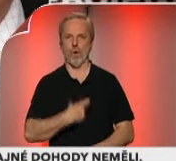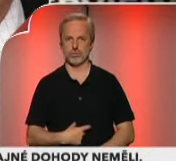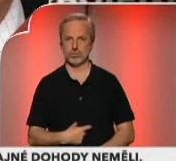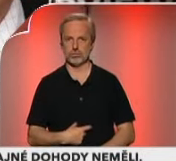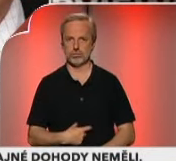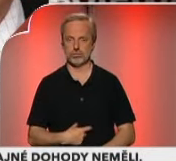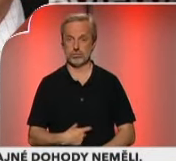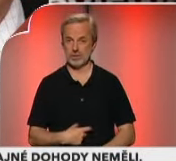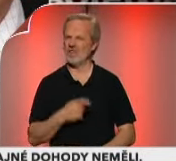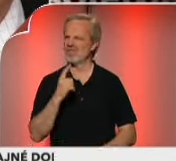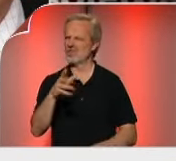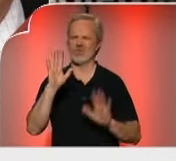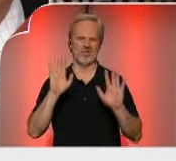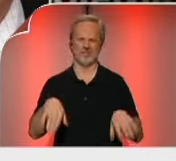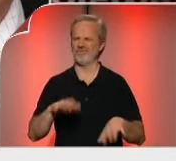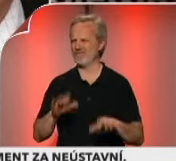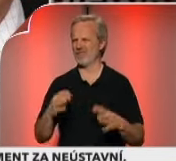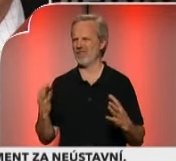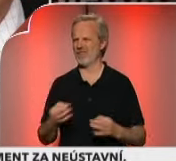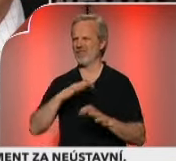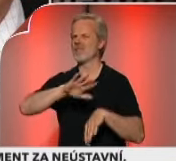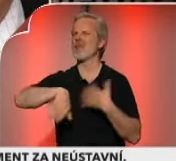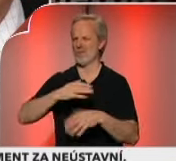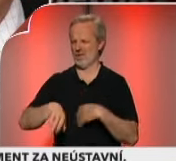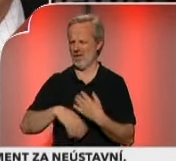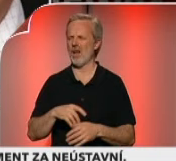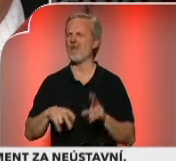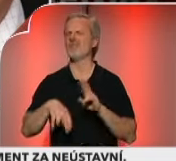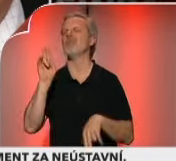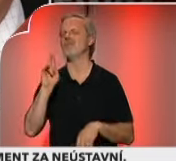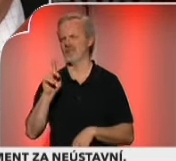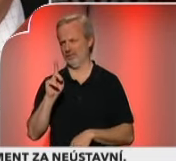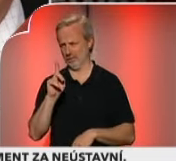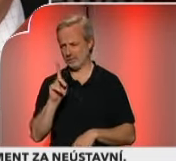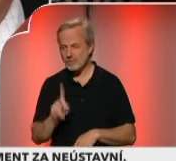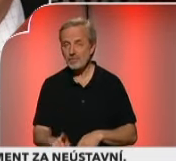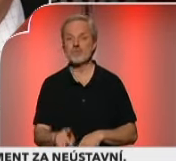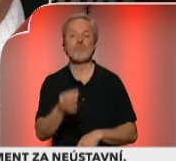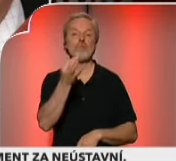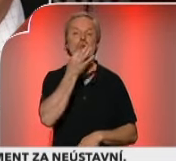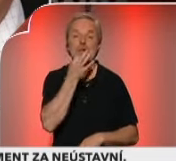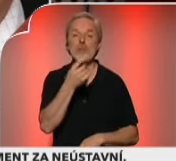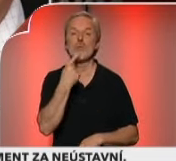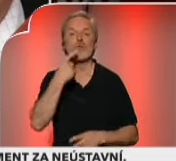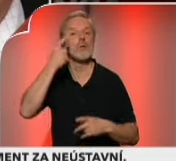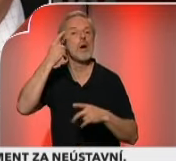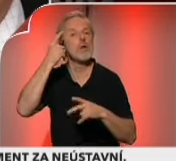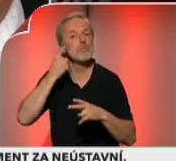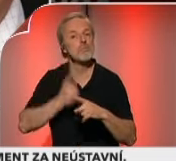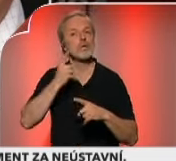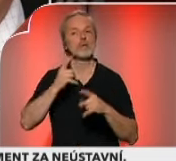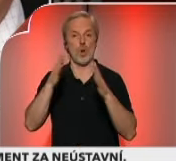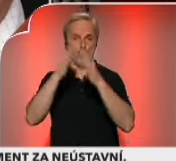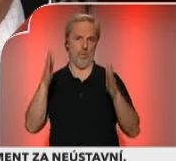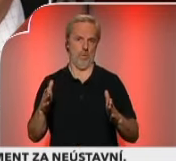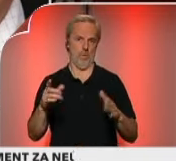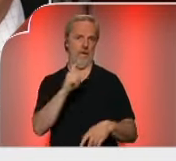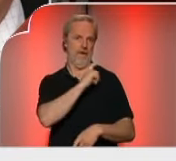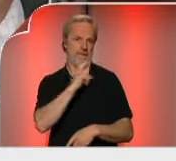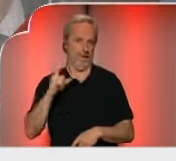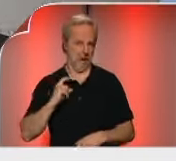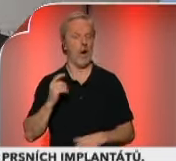věc velmi sporná a trochu složitější eh že když se budeme bavit o konkrétní faře která sloužila eh